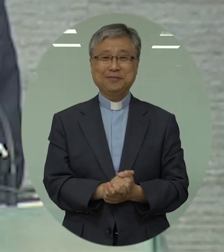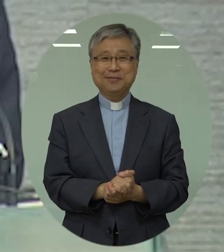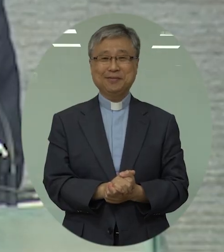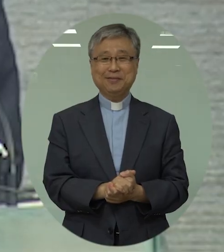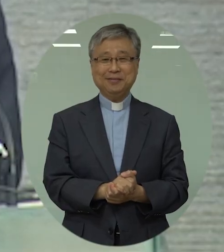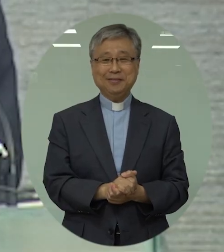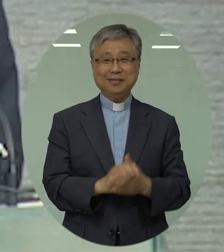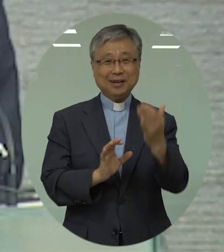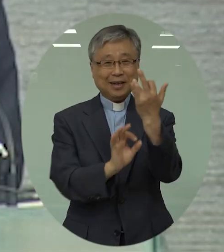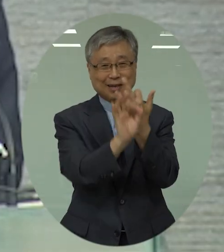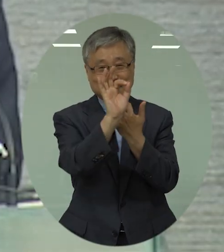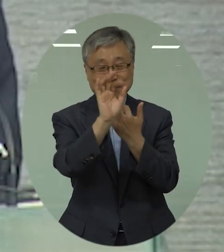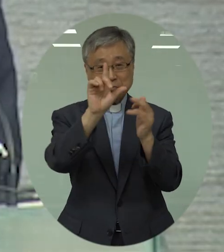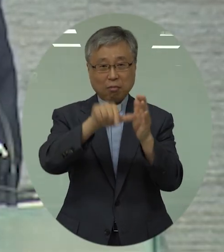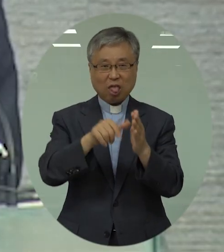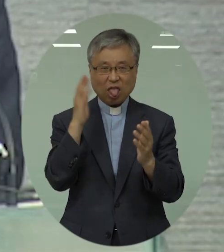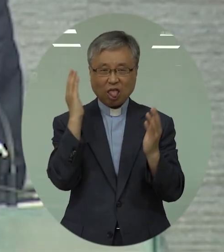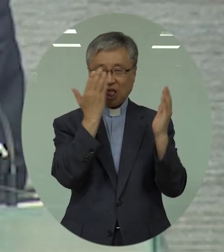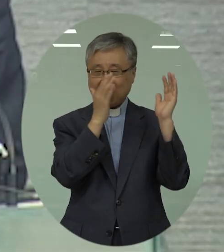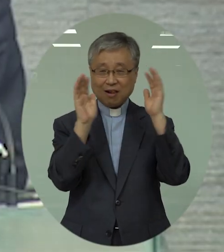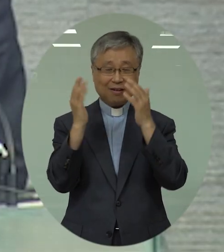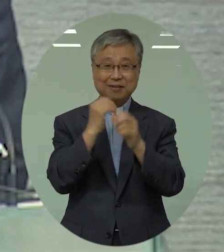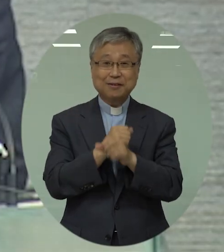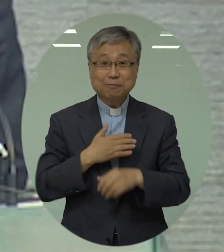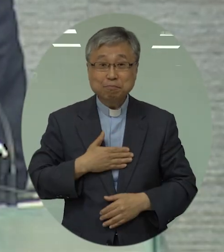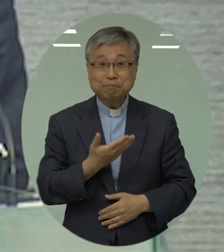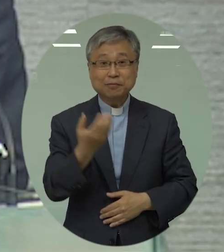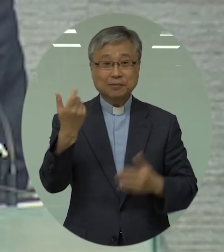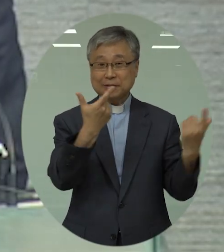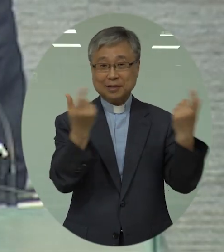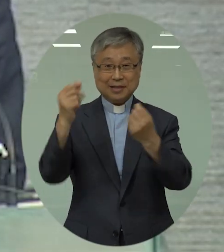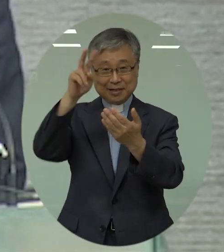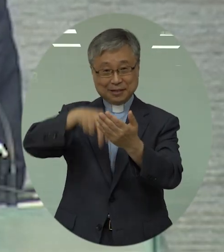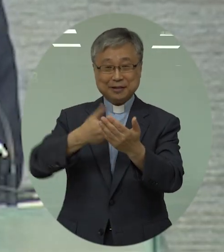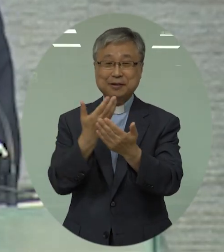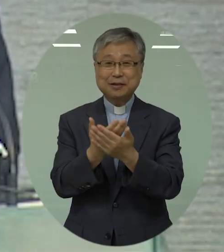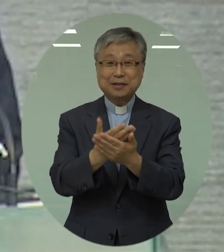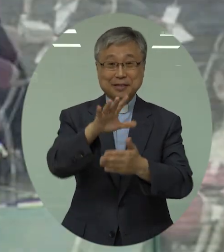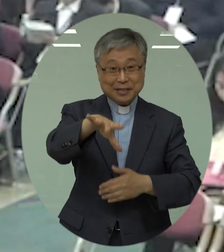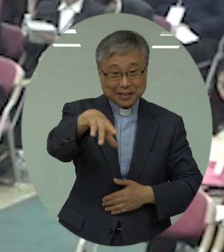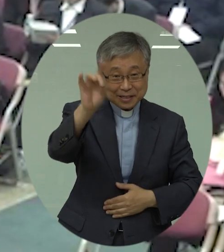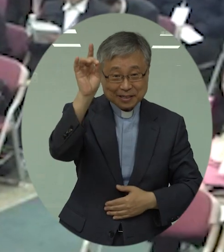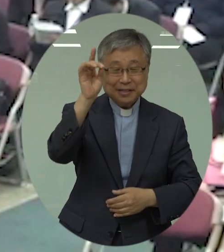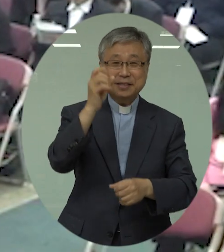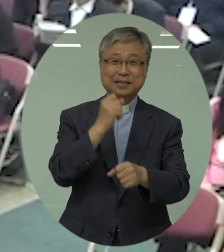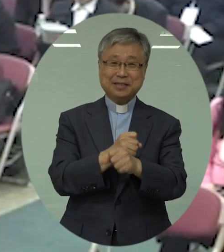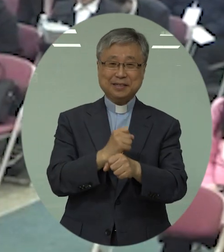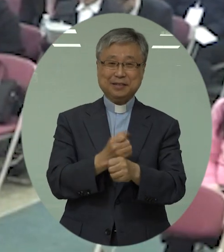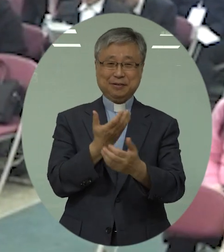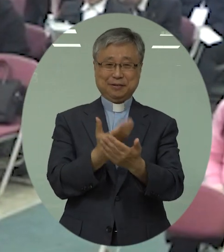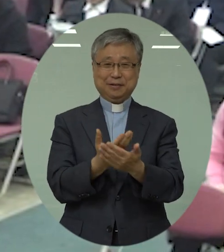네? 아침 시간이라 왔다 갔다 하십니까? 다 같이 읽겠습니다. 시작.